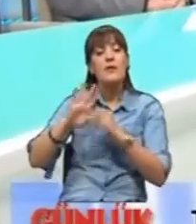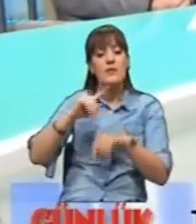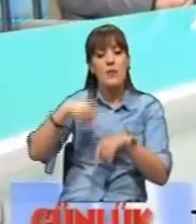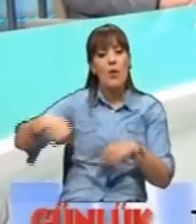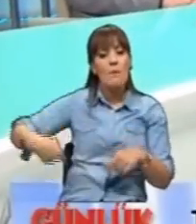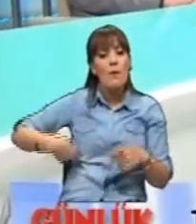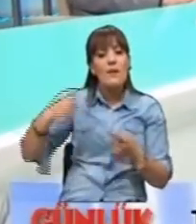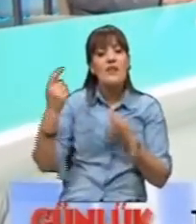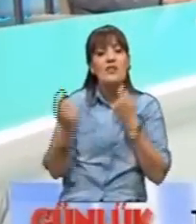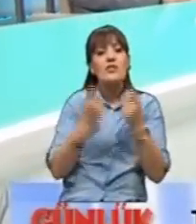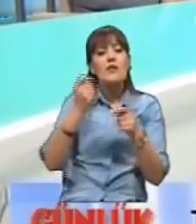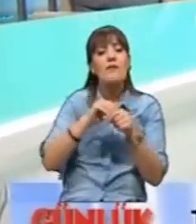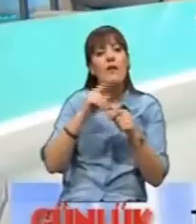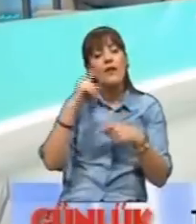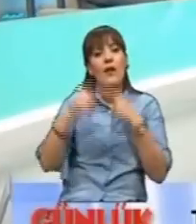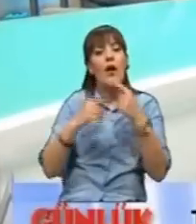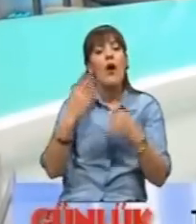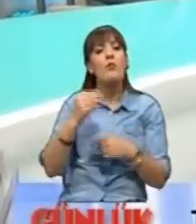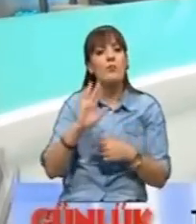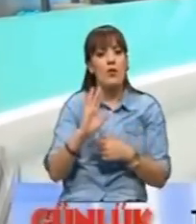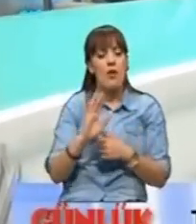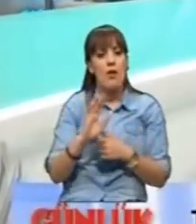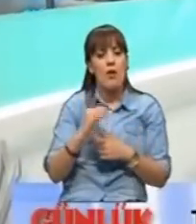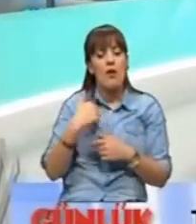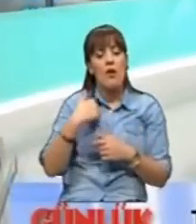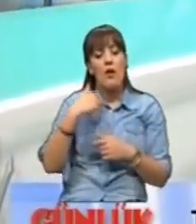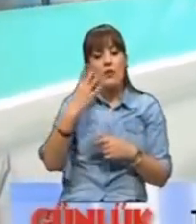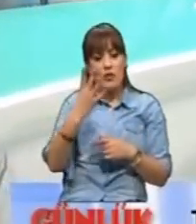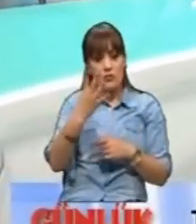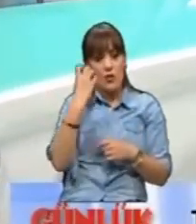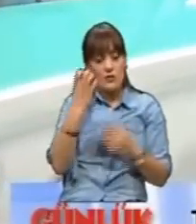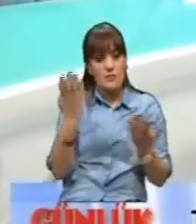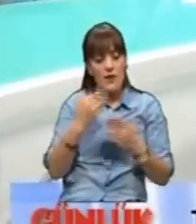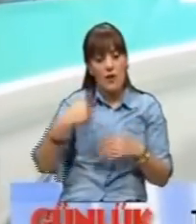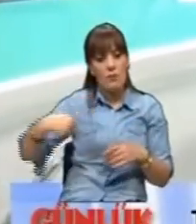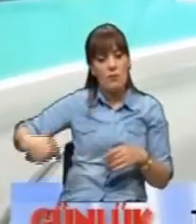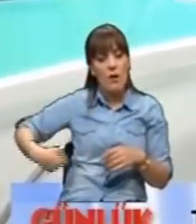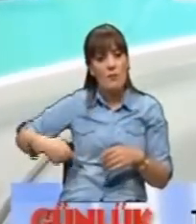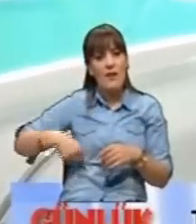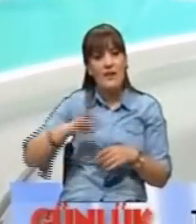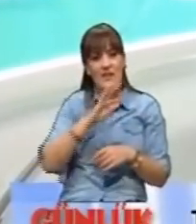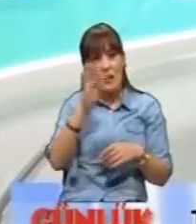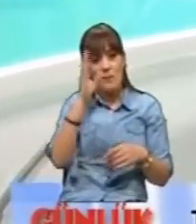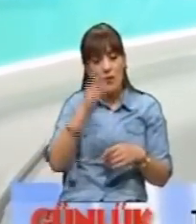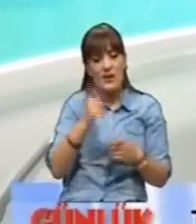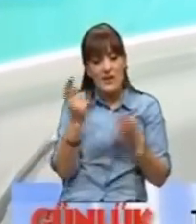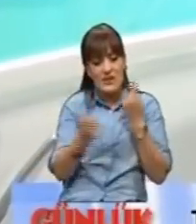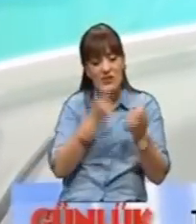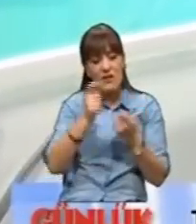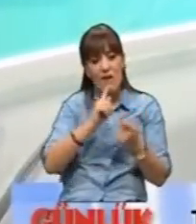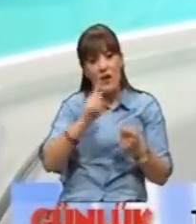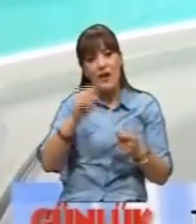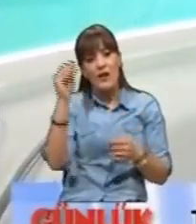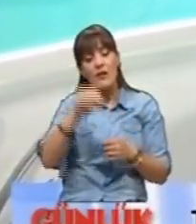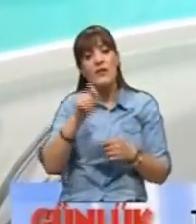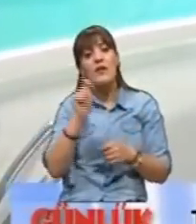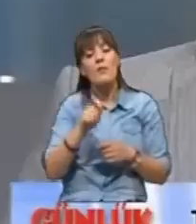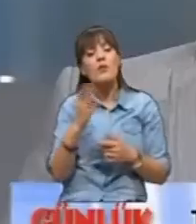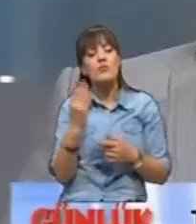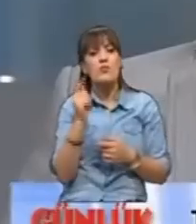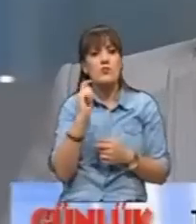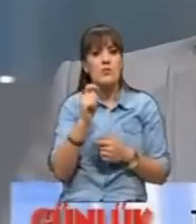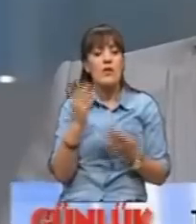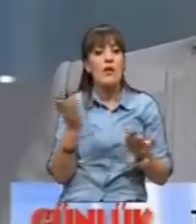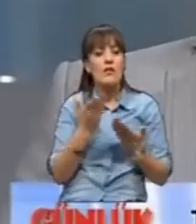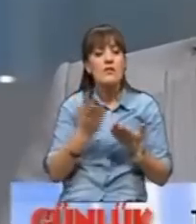böbreğin işlevi yerine getirilemez. Aslında 4 saatte bile böbreğin tam olarak işlevi yerine getirmek oldukça zor